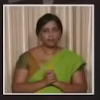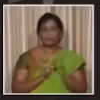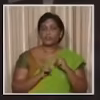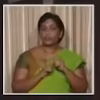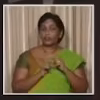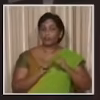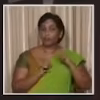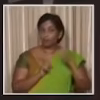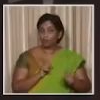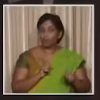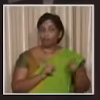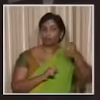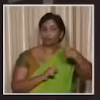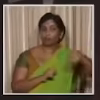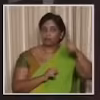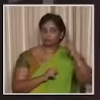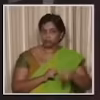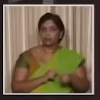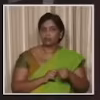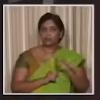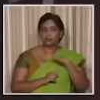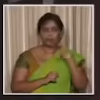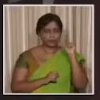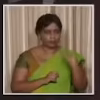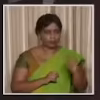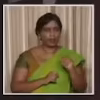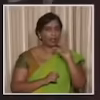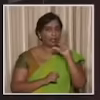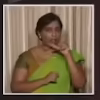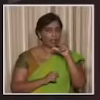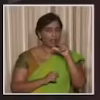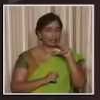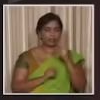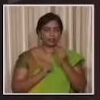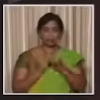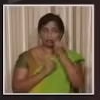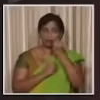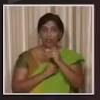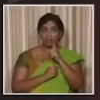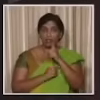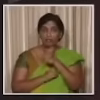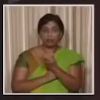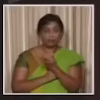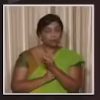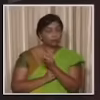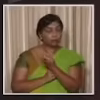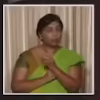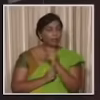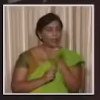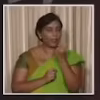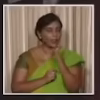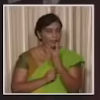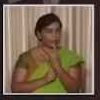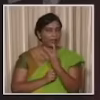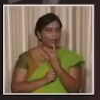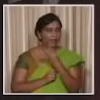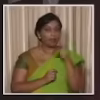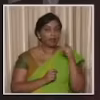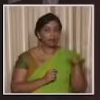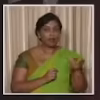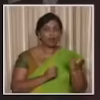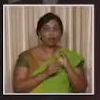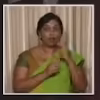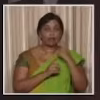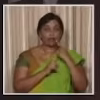අධ්‍යක්ෂක මණ්ඩලයේ තීරණයක් කරගෙන තියෙනවා. දැන් ඔබතුමාට මම කියවනේ 70 ඉඩමක් දුන්නා නම් 70 ඉඩම එදා වටිනාකම රුපියල් 2යි. මේගොල්ලෝ